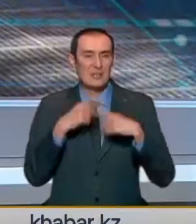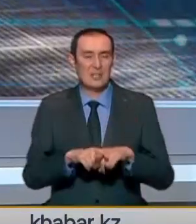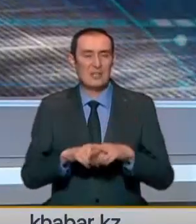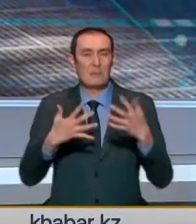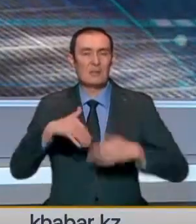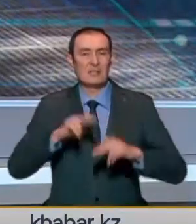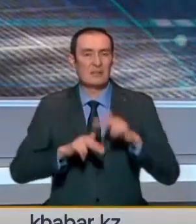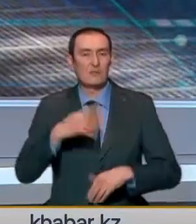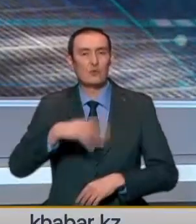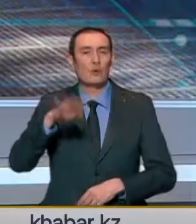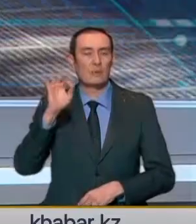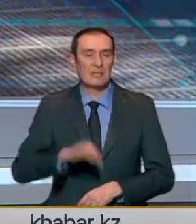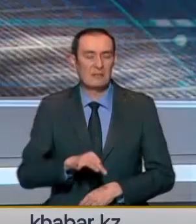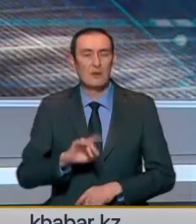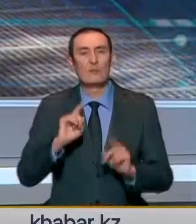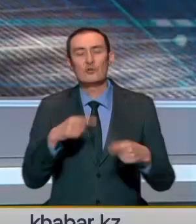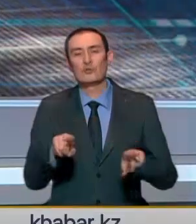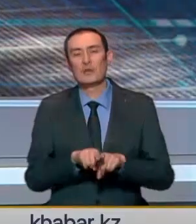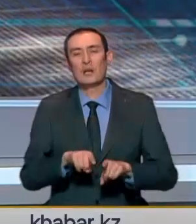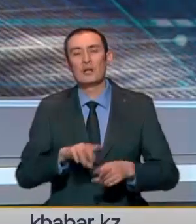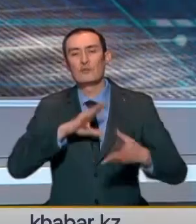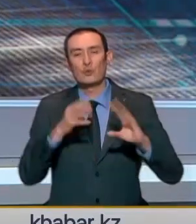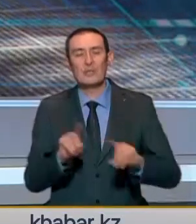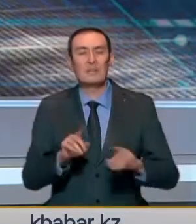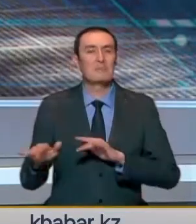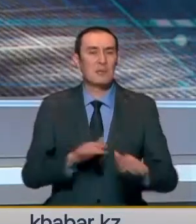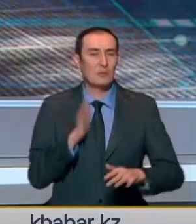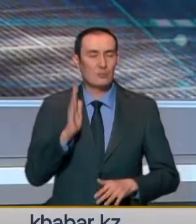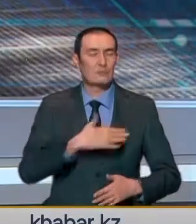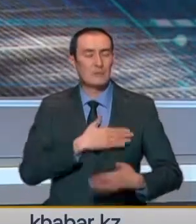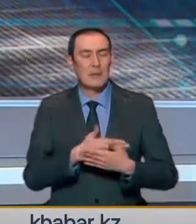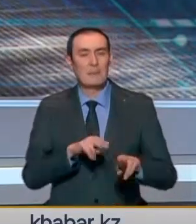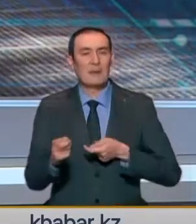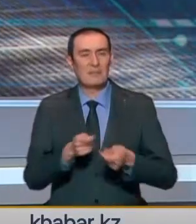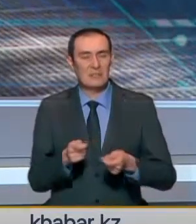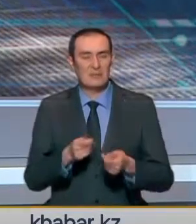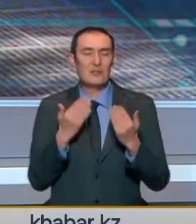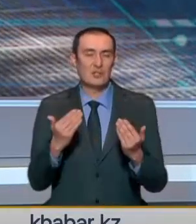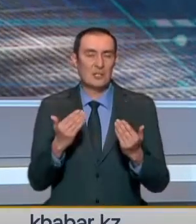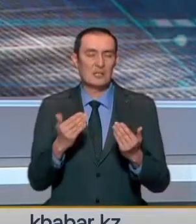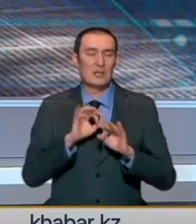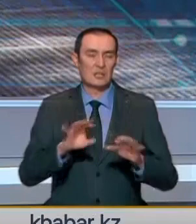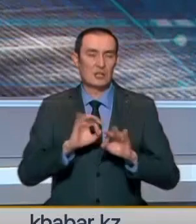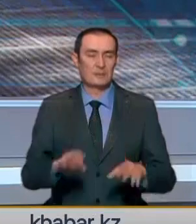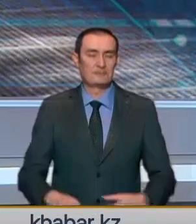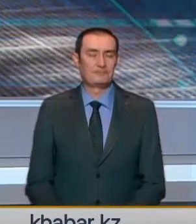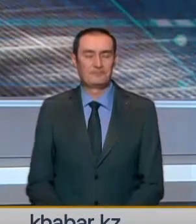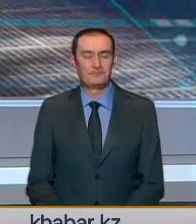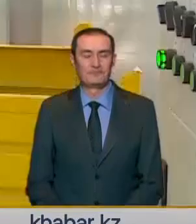машиностроении достигает 40%. Почему так вышло и какие меры готовы предпринять правительство, знает Роза Сатканова.